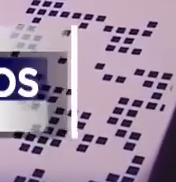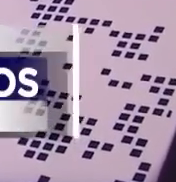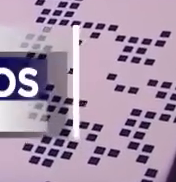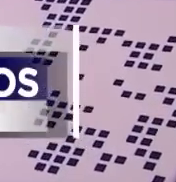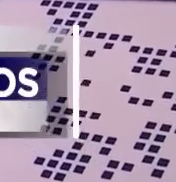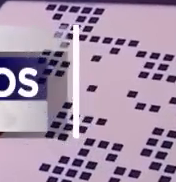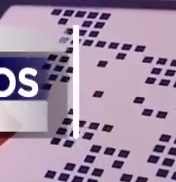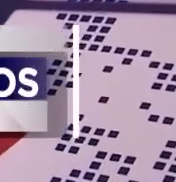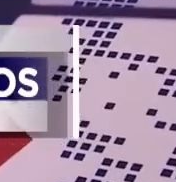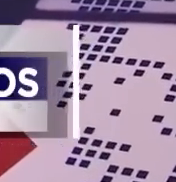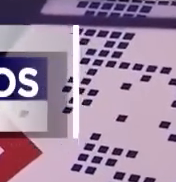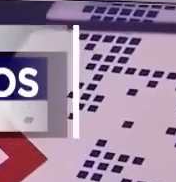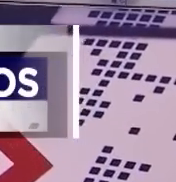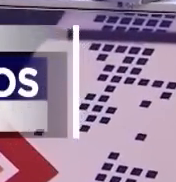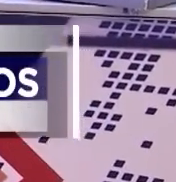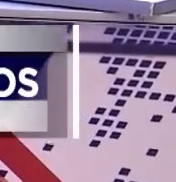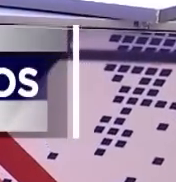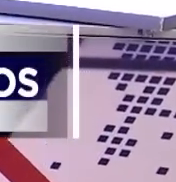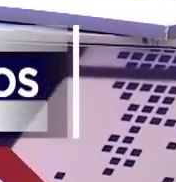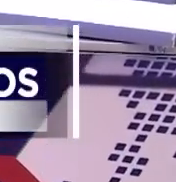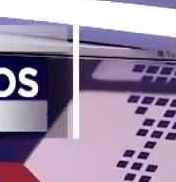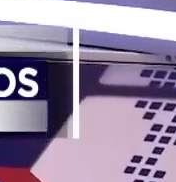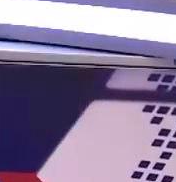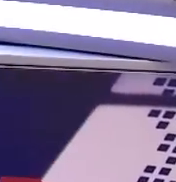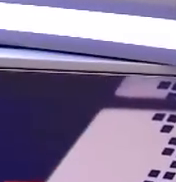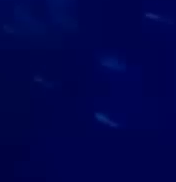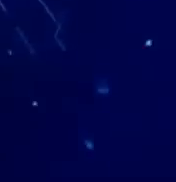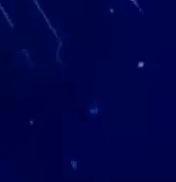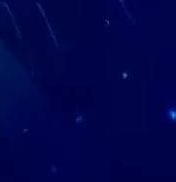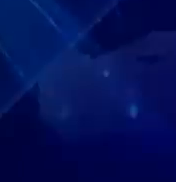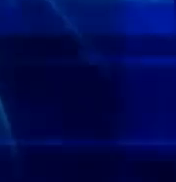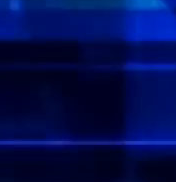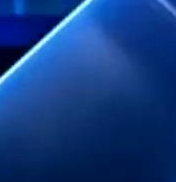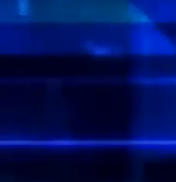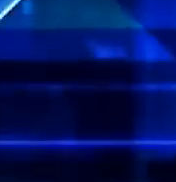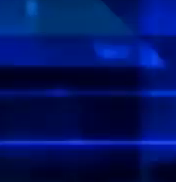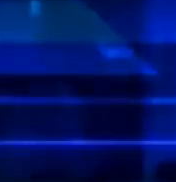Magandang gabi, Pilipinas! Sa Frontline Tonight!